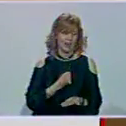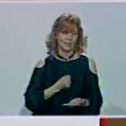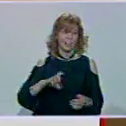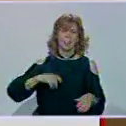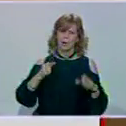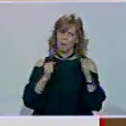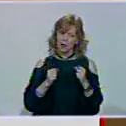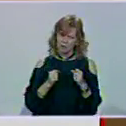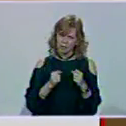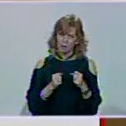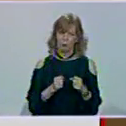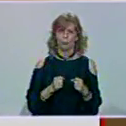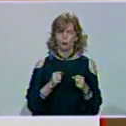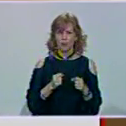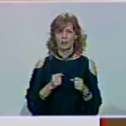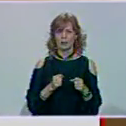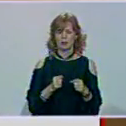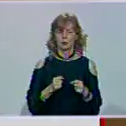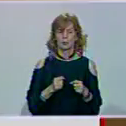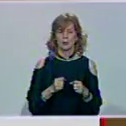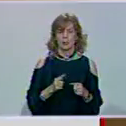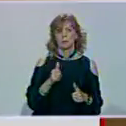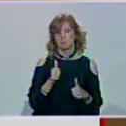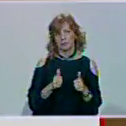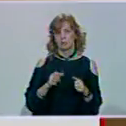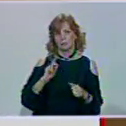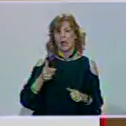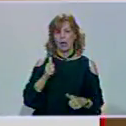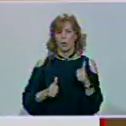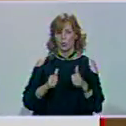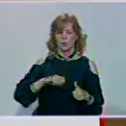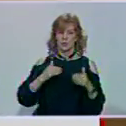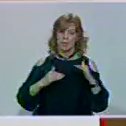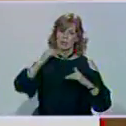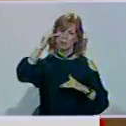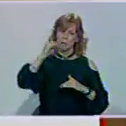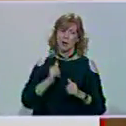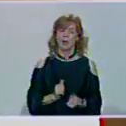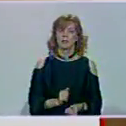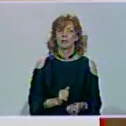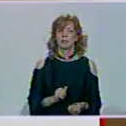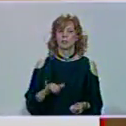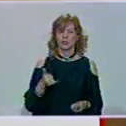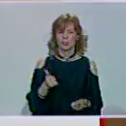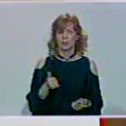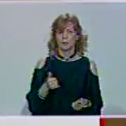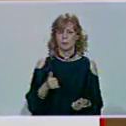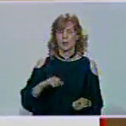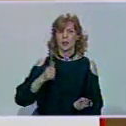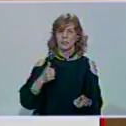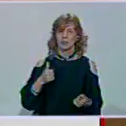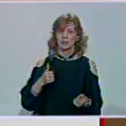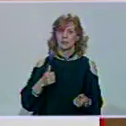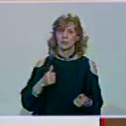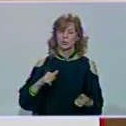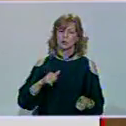așteptai? Concurența cum a fost? Concurența întotdeauna e ridicată și la clasa mea chiar sunt, e o generație foarte bună, copii